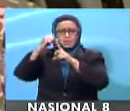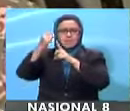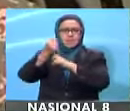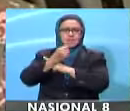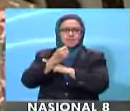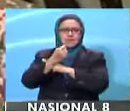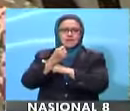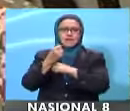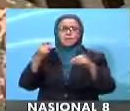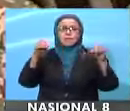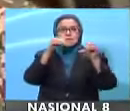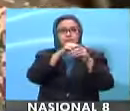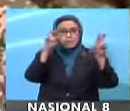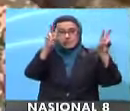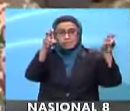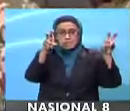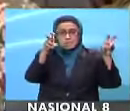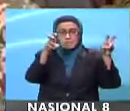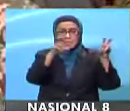relief dalam bahasanya adalah direhatkan.